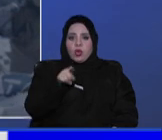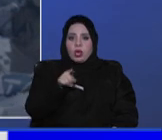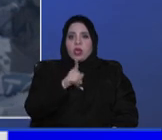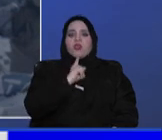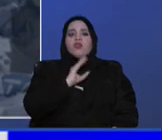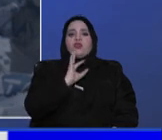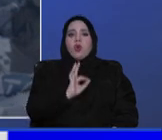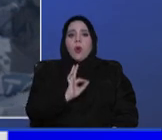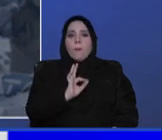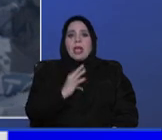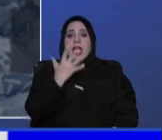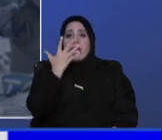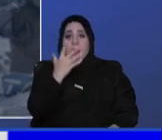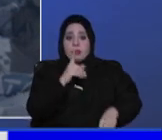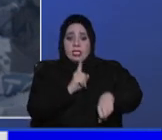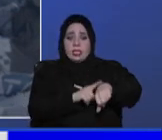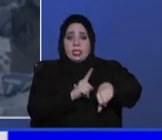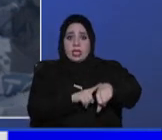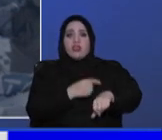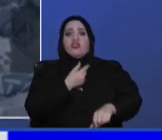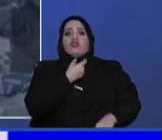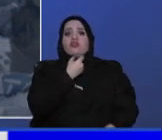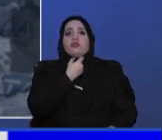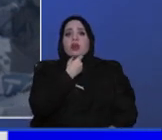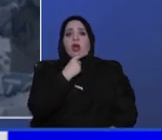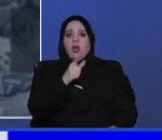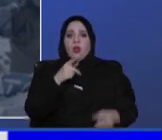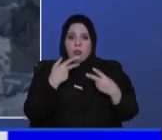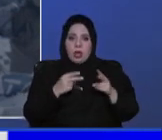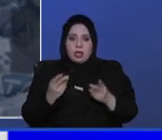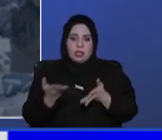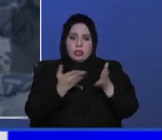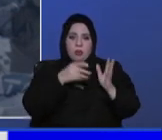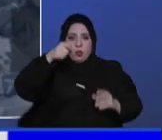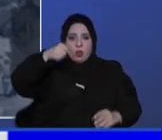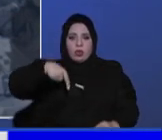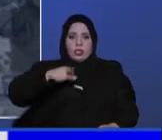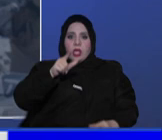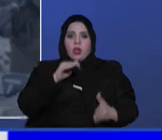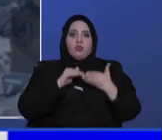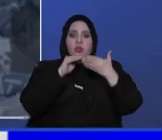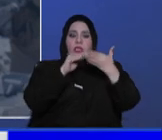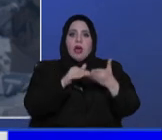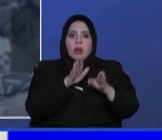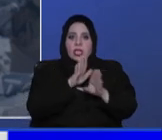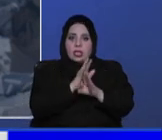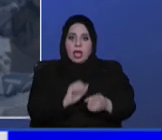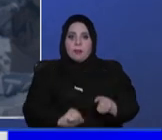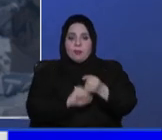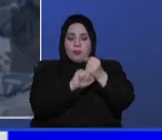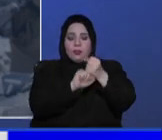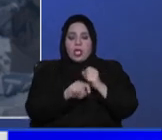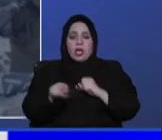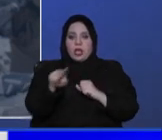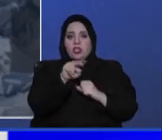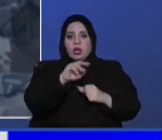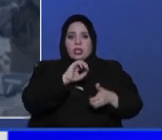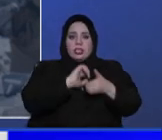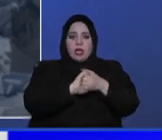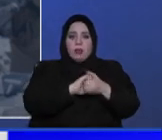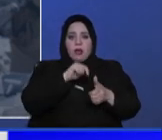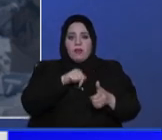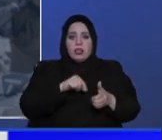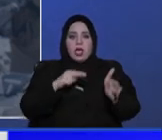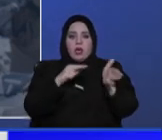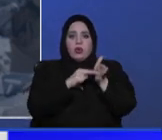من يوم غد الجمعه السابع عشر من فبراير ودعوه المواطنين والمقيمين للمساهمه